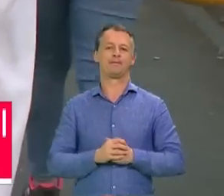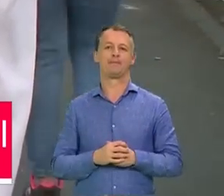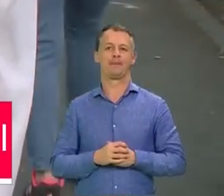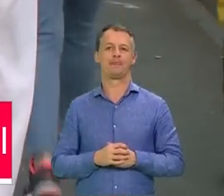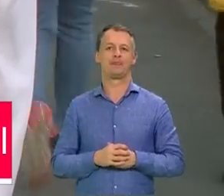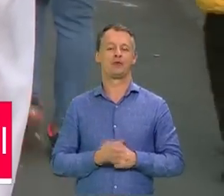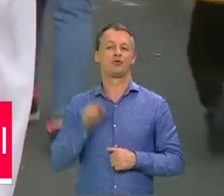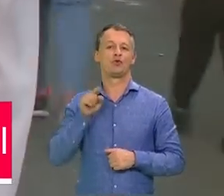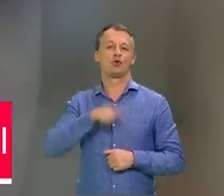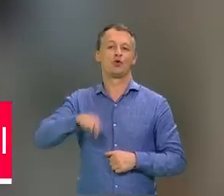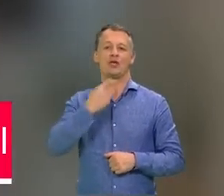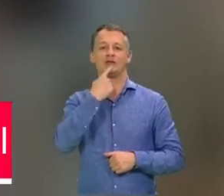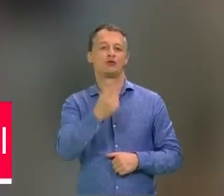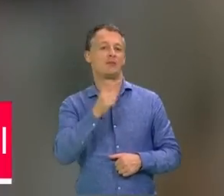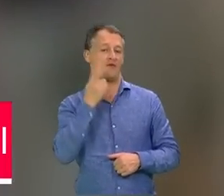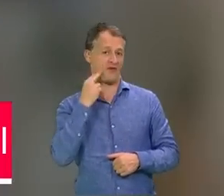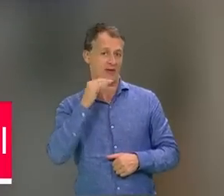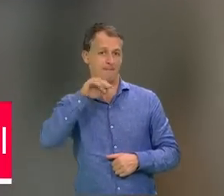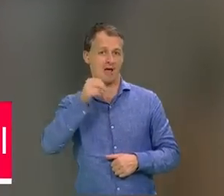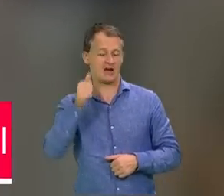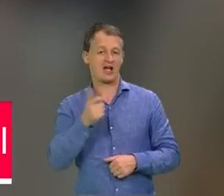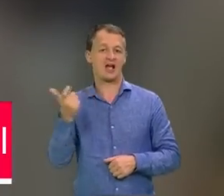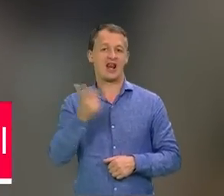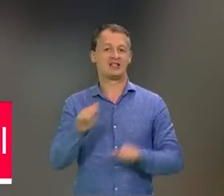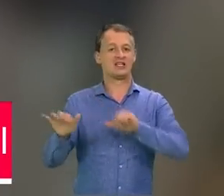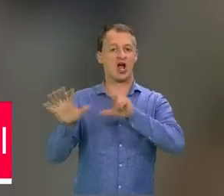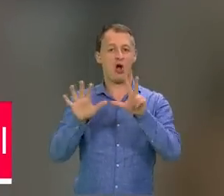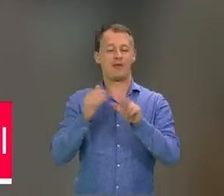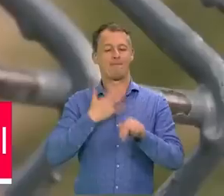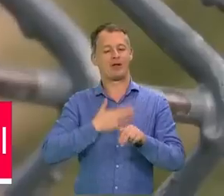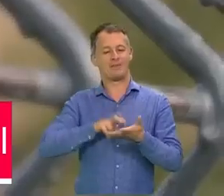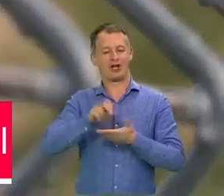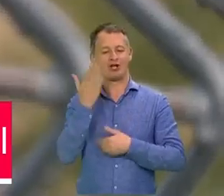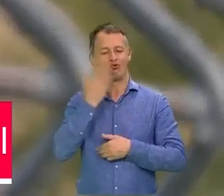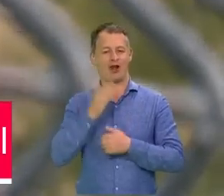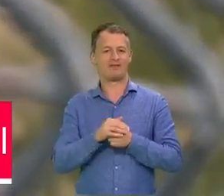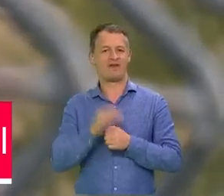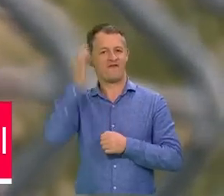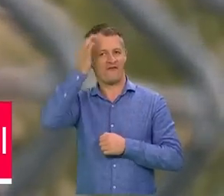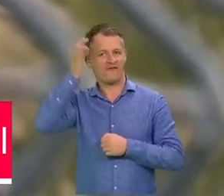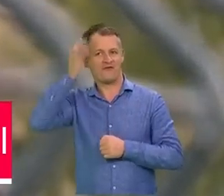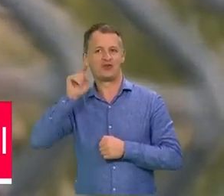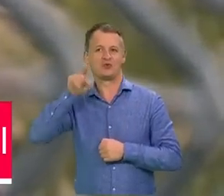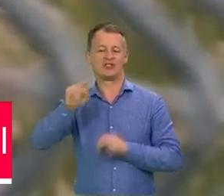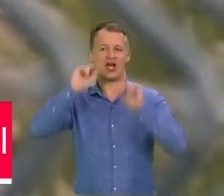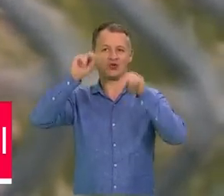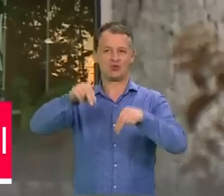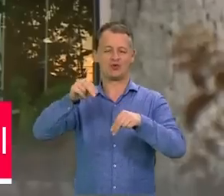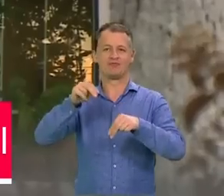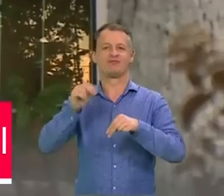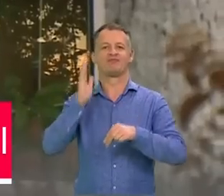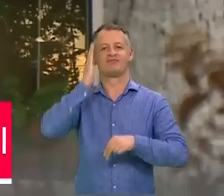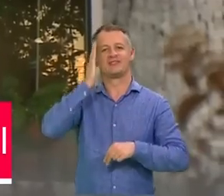Îi vom spune Maria. Este elevă în clasa 8-a. Îi place să meargă la școală, iar visul ei este să devină un